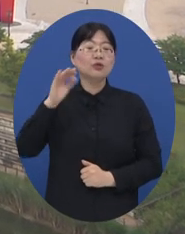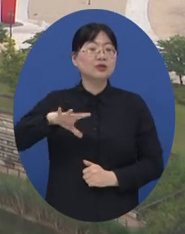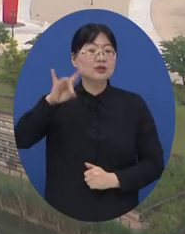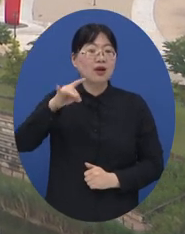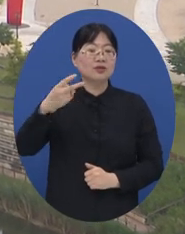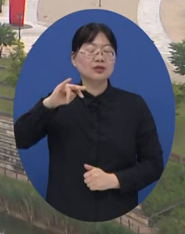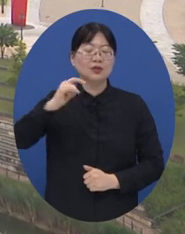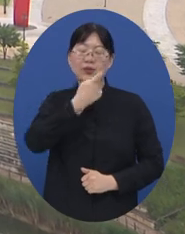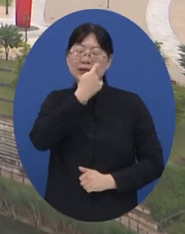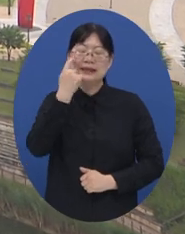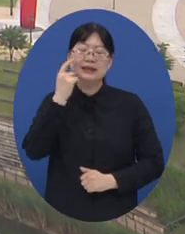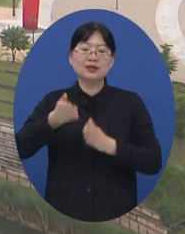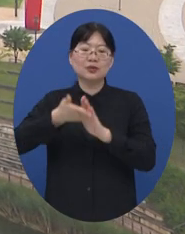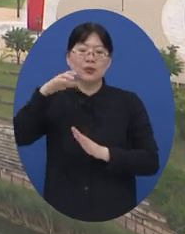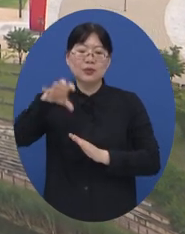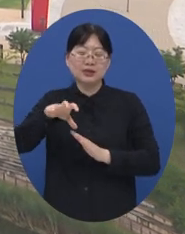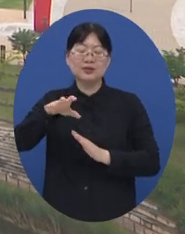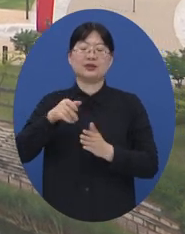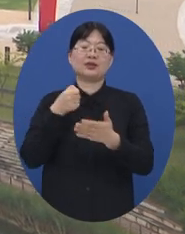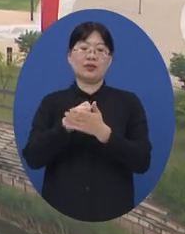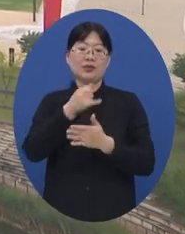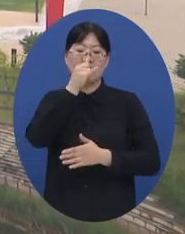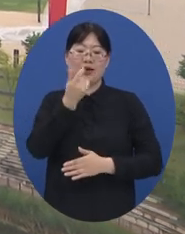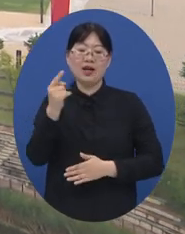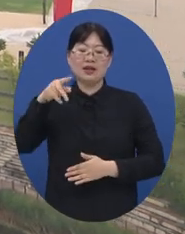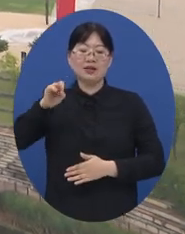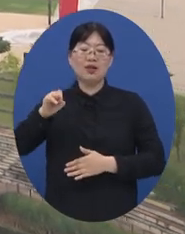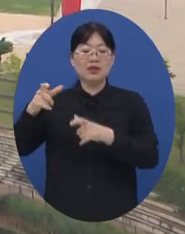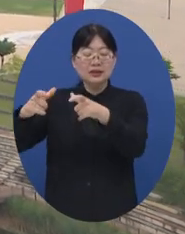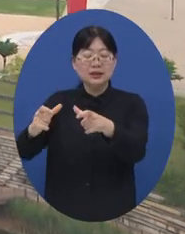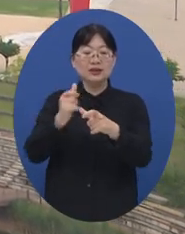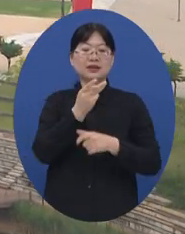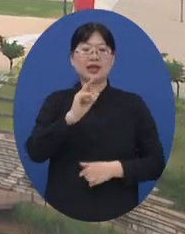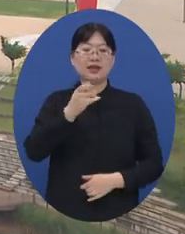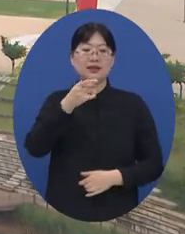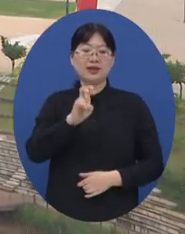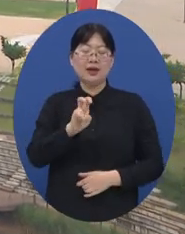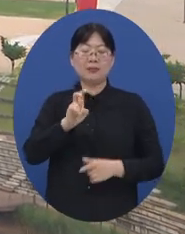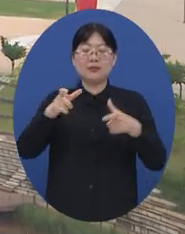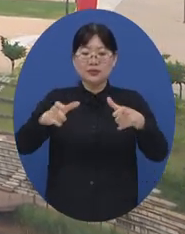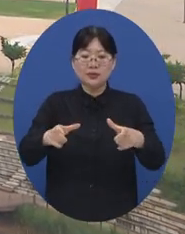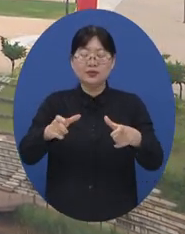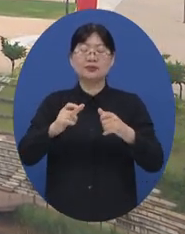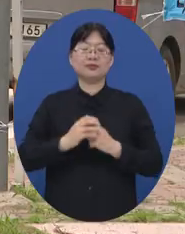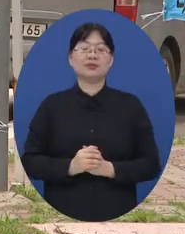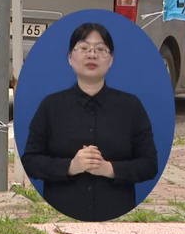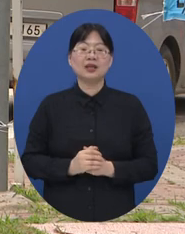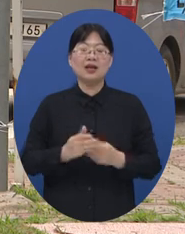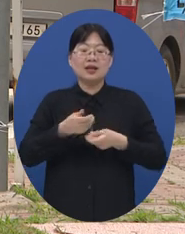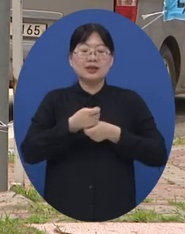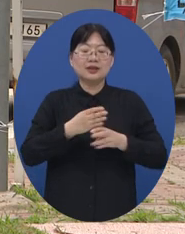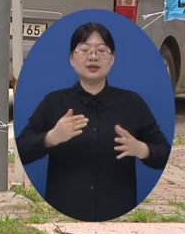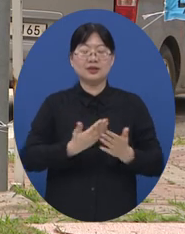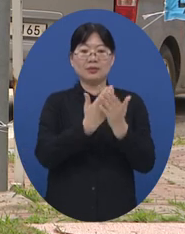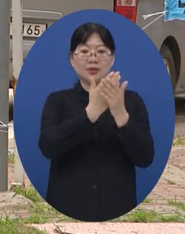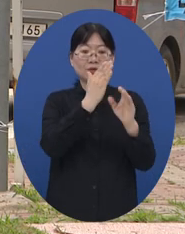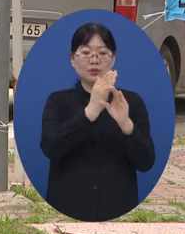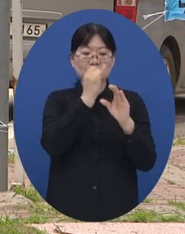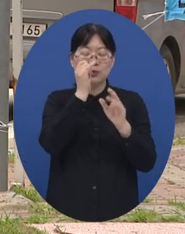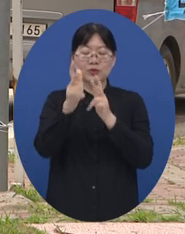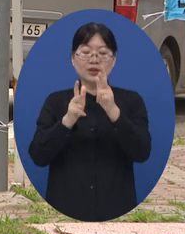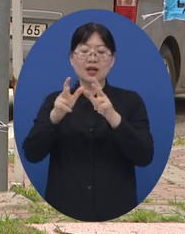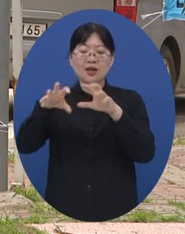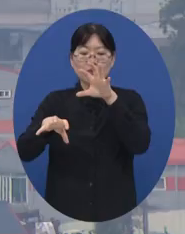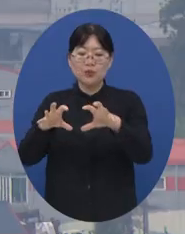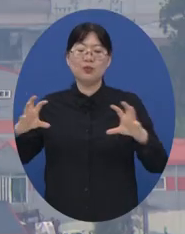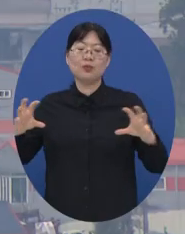국내 첫 드론 실증 도시 조성 사업지로 선정된 화성시 향남읍 일대입니다. 택지 개발이 진행 중이고 산업단지가